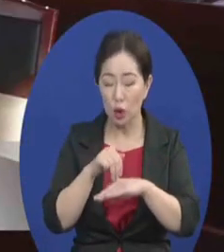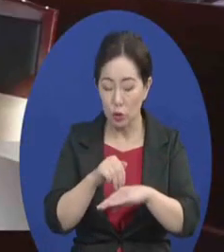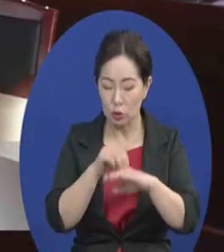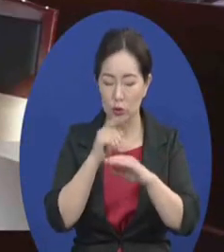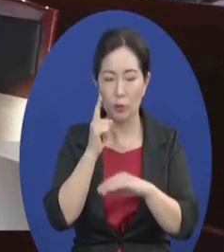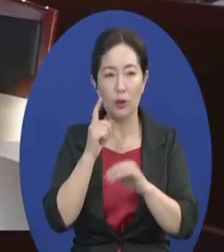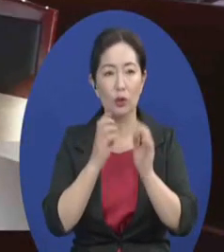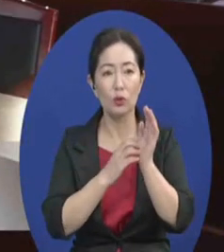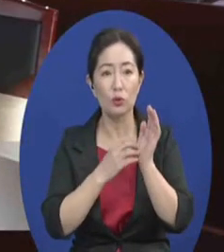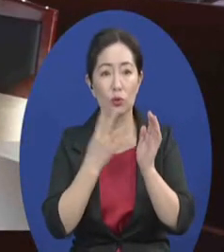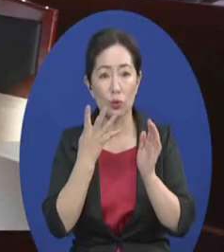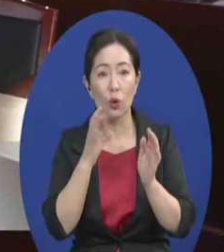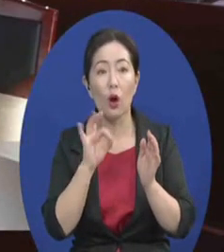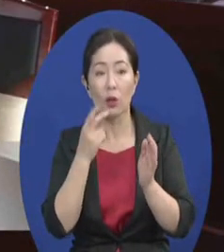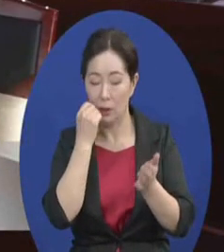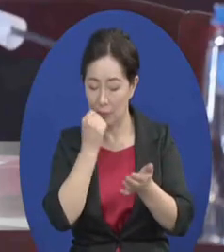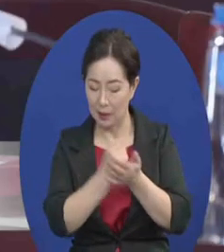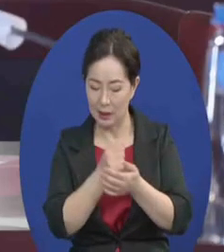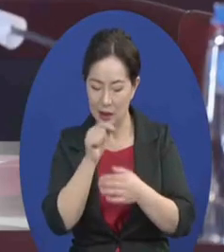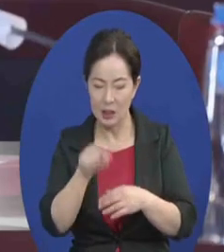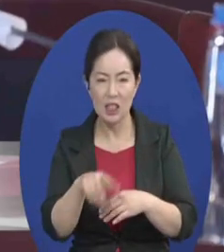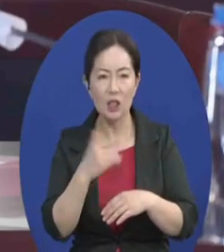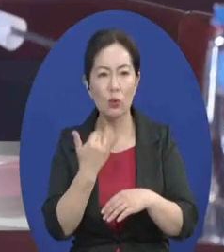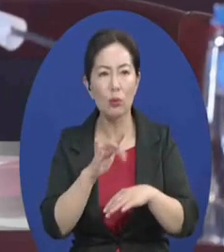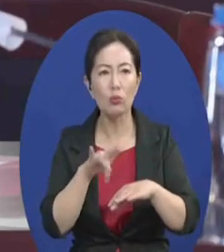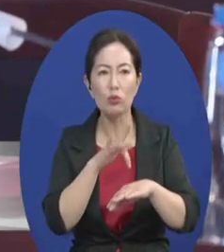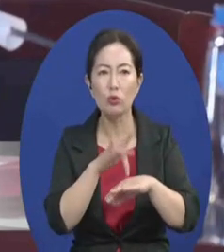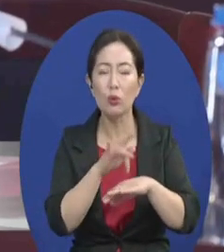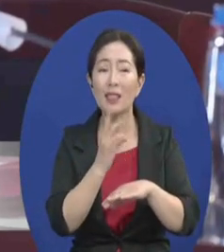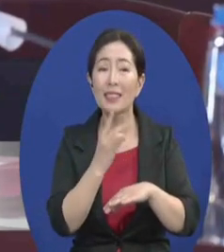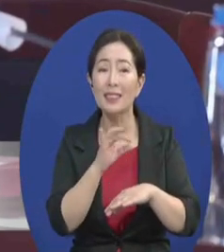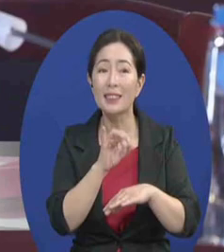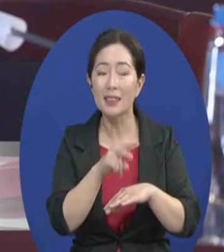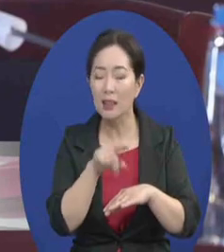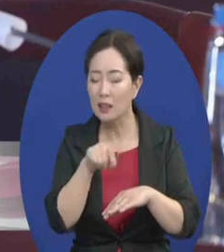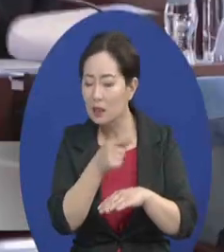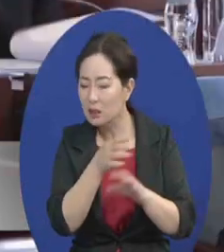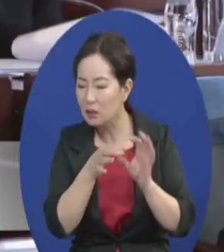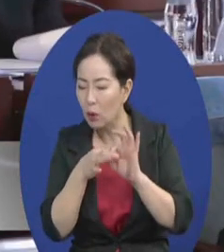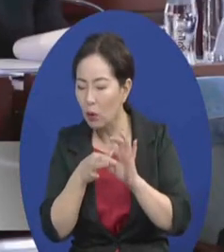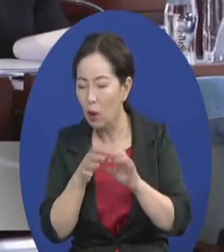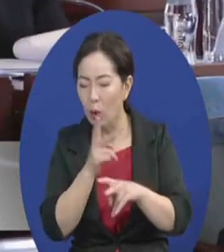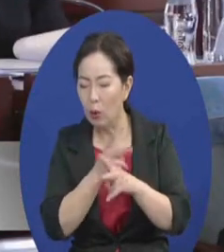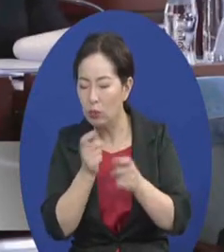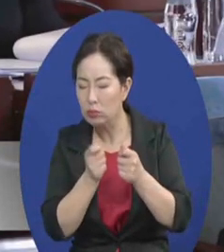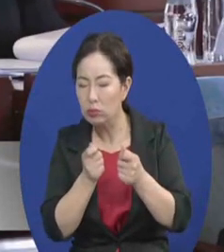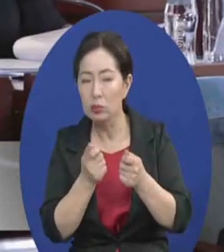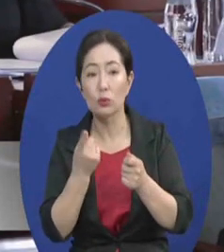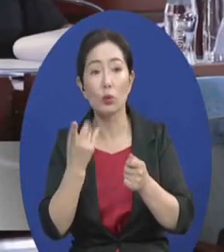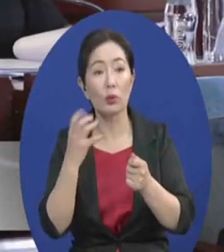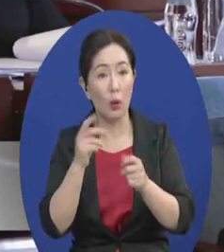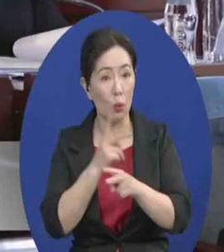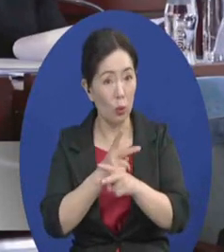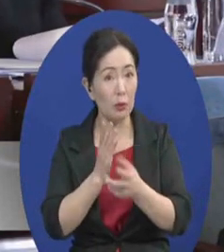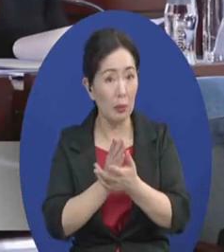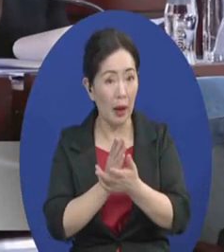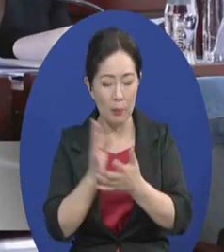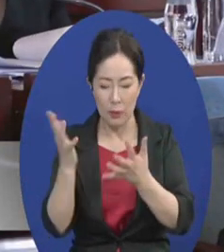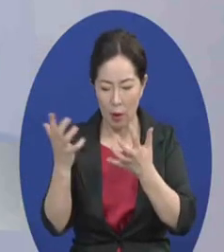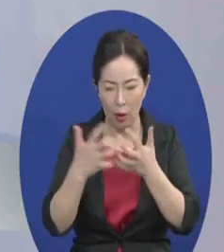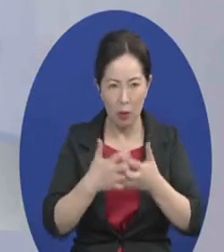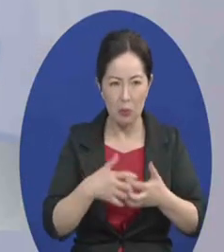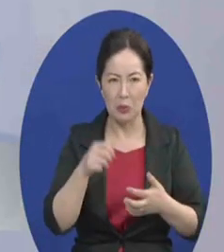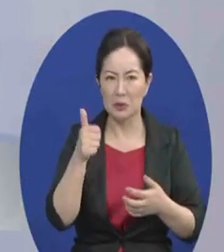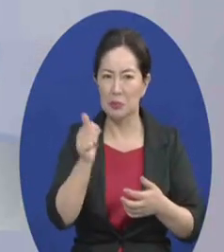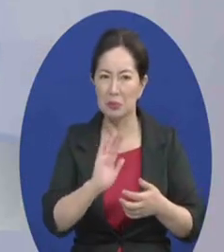онд баталсан. Өнөөдрийн байдлаар нийслэл иргэцэн байдлын хуулиас гадна 150 гаруй хуулиар зохицуулагддаг байна. Эдгээр хууль тогтоомж нь уялдаа